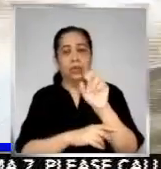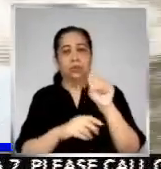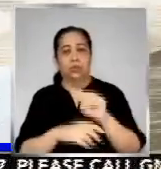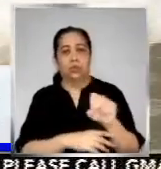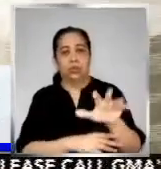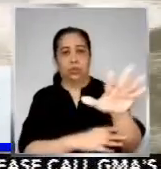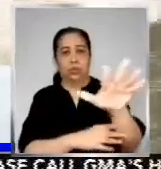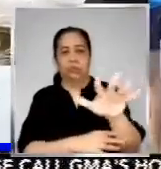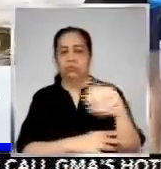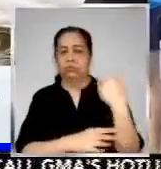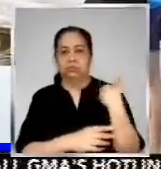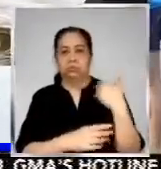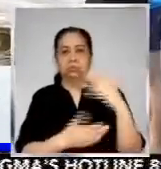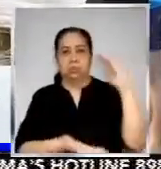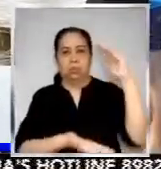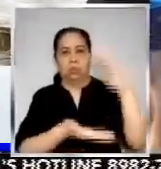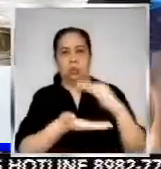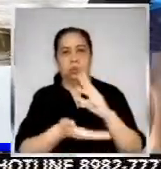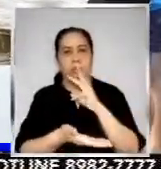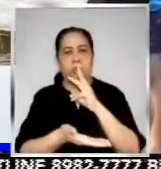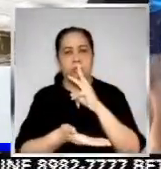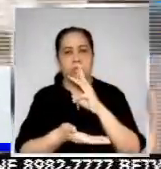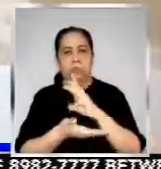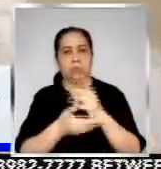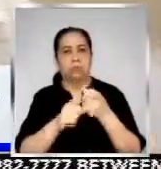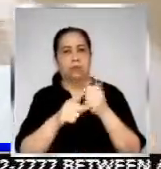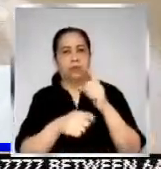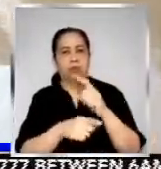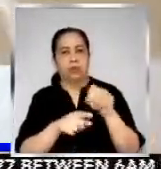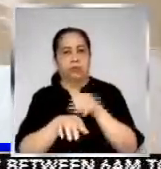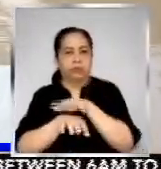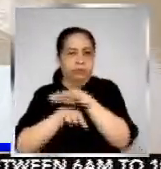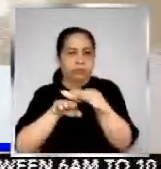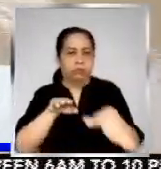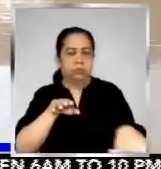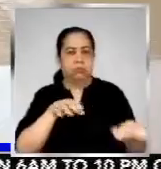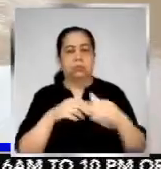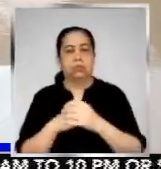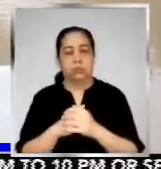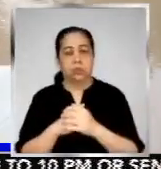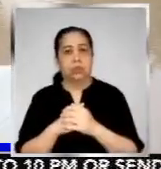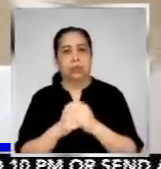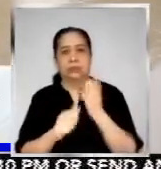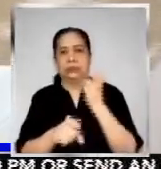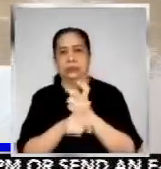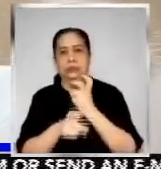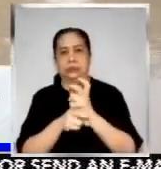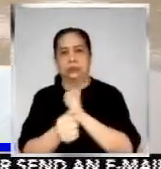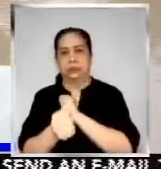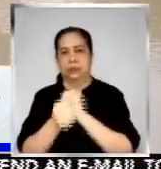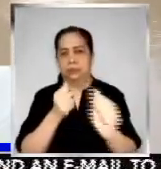ang umapaw na tubig mula sa spillway. Pahirapan sa pagtawid ng mga residente at